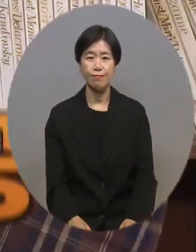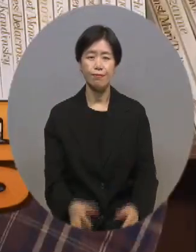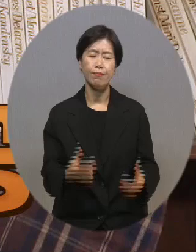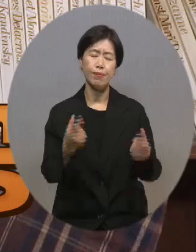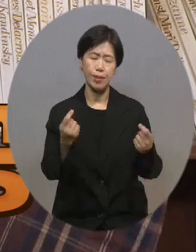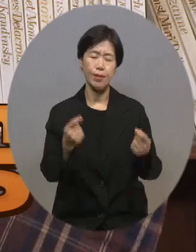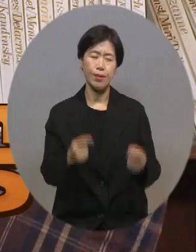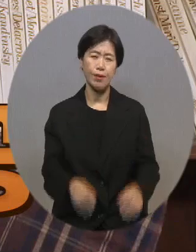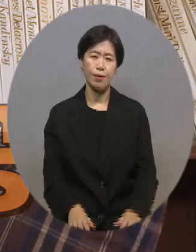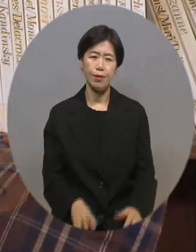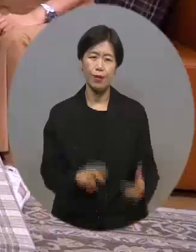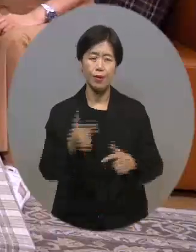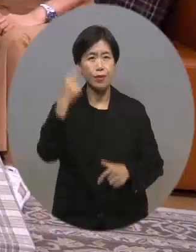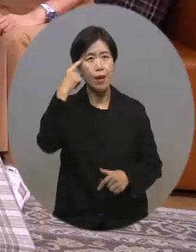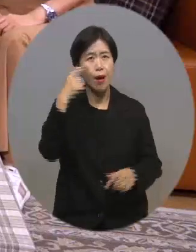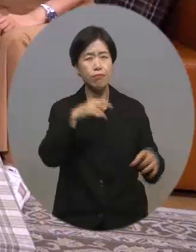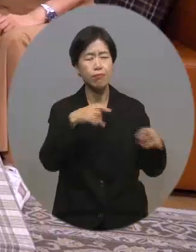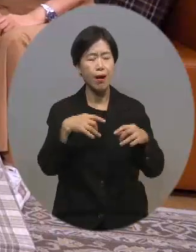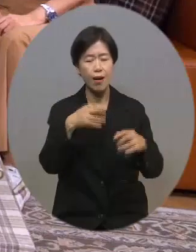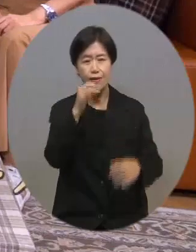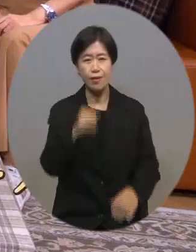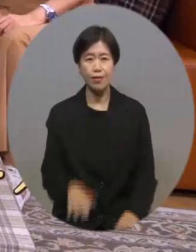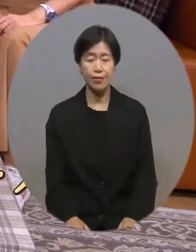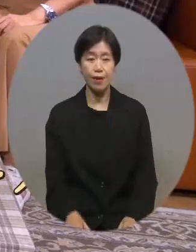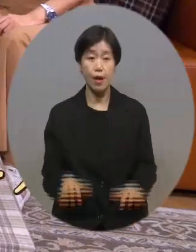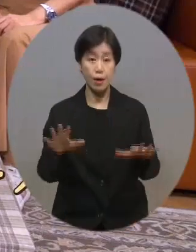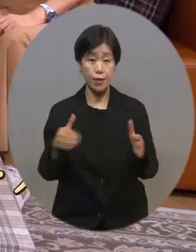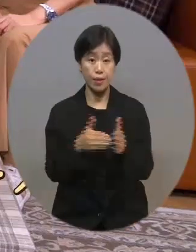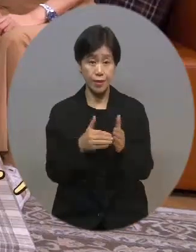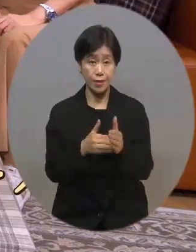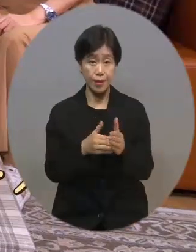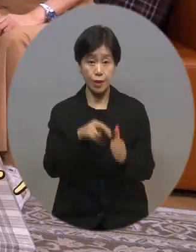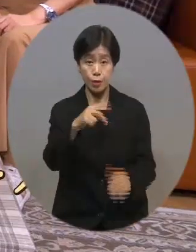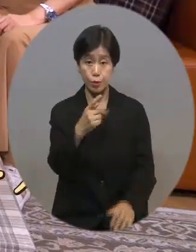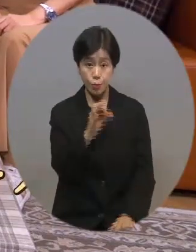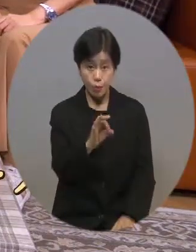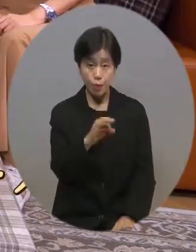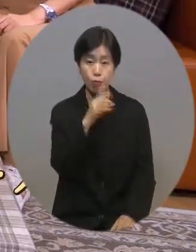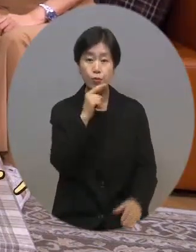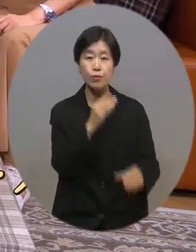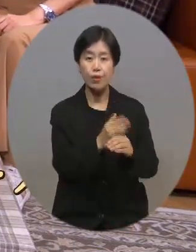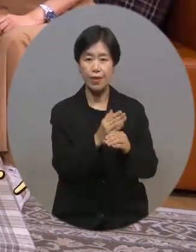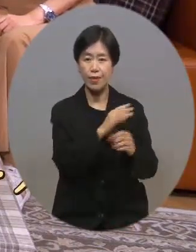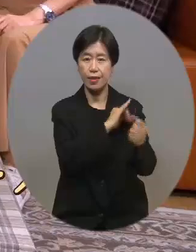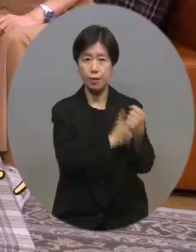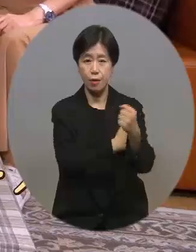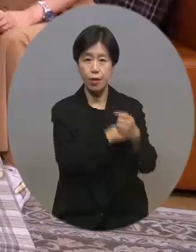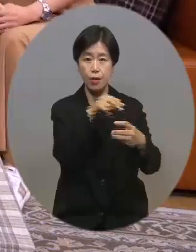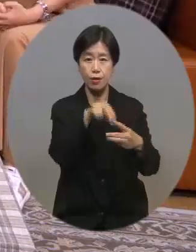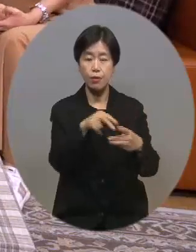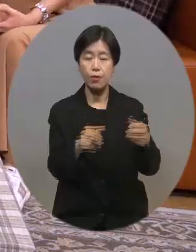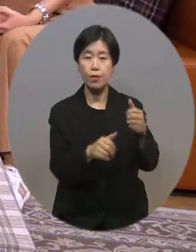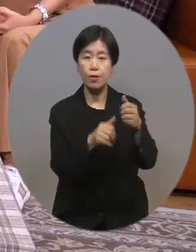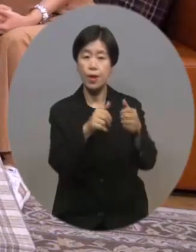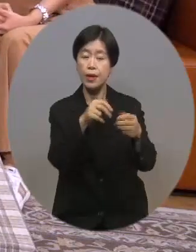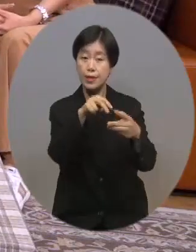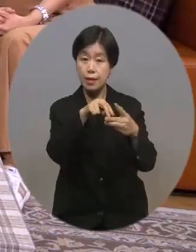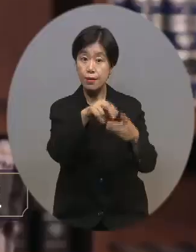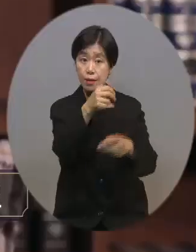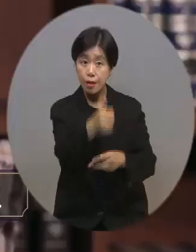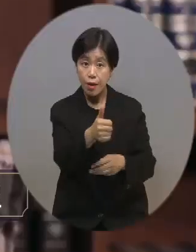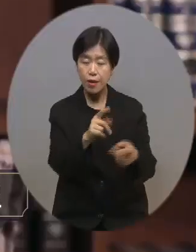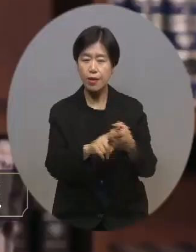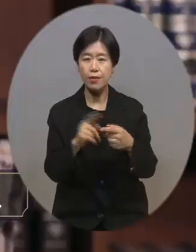항상 많이 가지고 갑니다. 자, 지난주에 이어서 오늘까지 송한나 북한인권정보센터장님과 함께 북한 인권에 대해서 이야기를